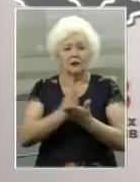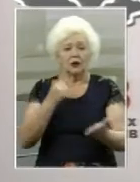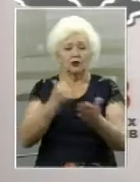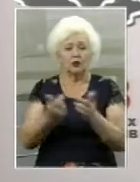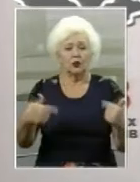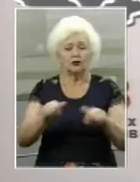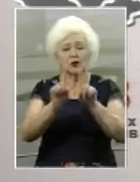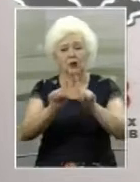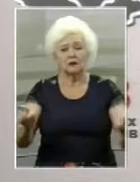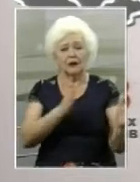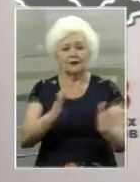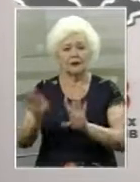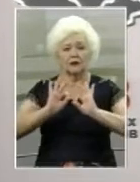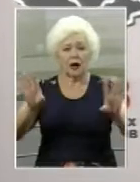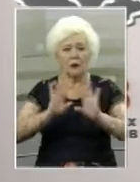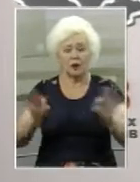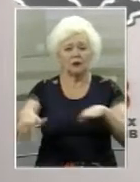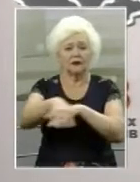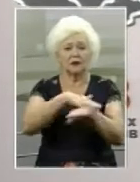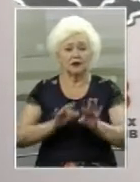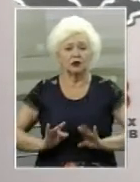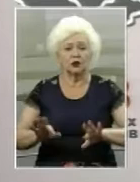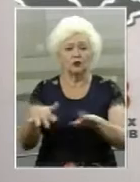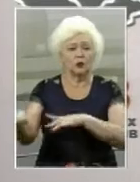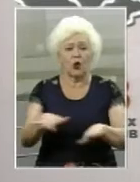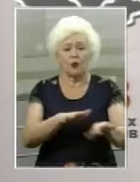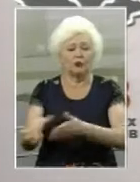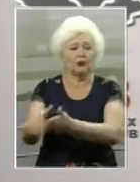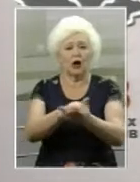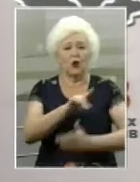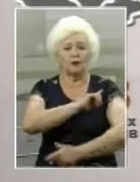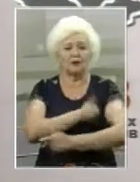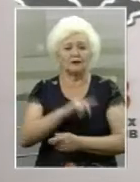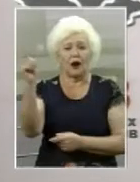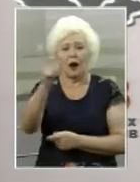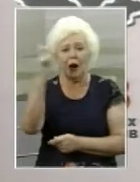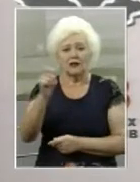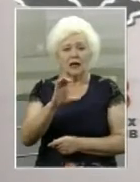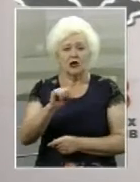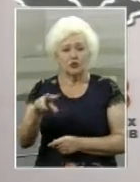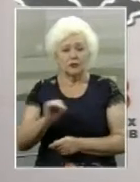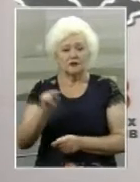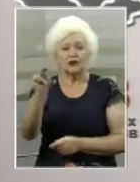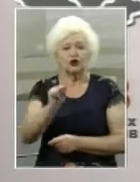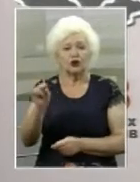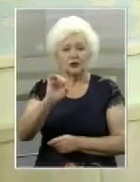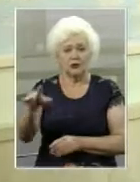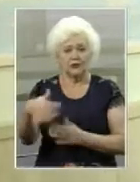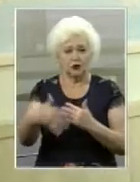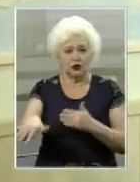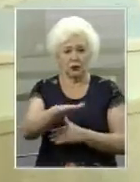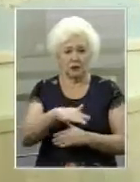зон з особливим режимом мовлення разом із територією проведення операції об'єднаних сил Харківщиною, Сумщиною та Чернігівщиною.